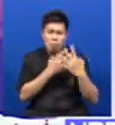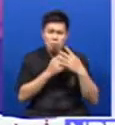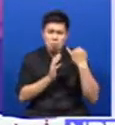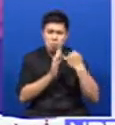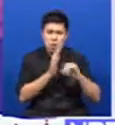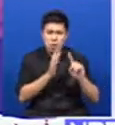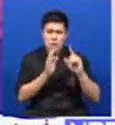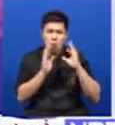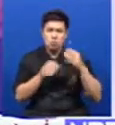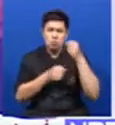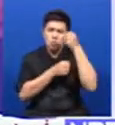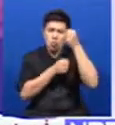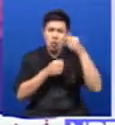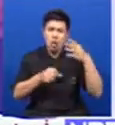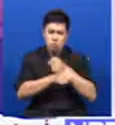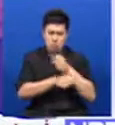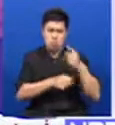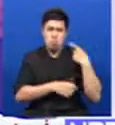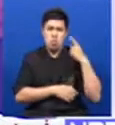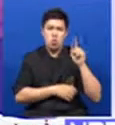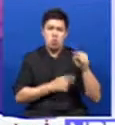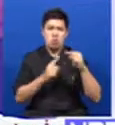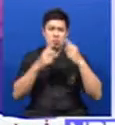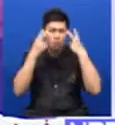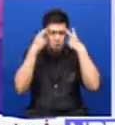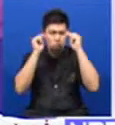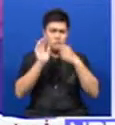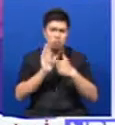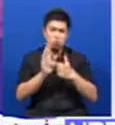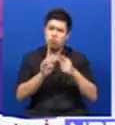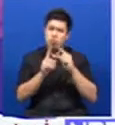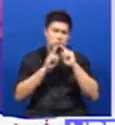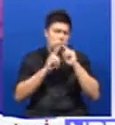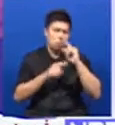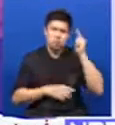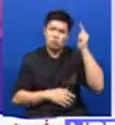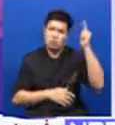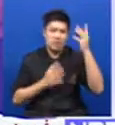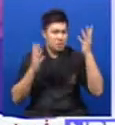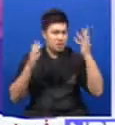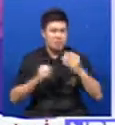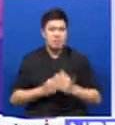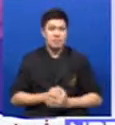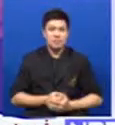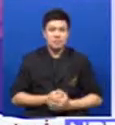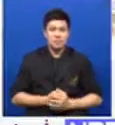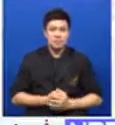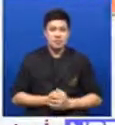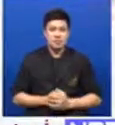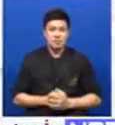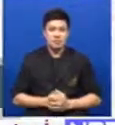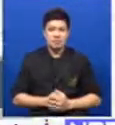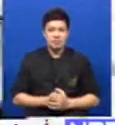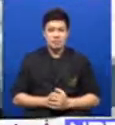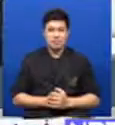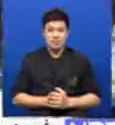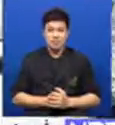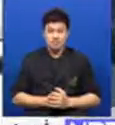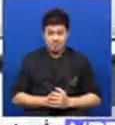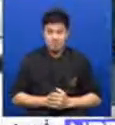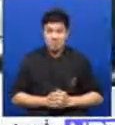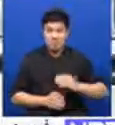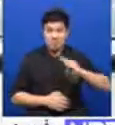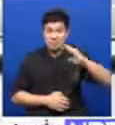เมืองได้ประโยชน์ขณะที่นายกรัฐมนตรีนยันว่าไม่มีการติดต่อกับพันตำรวจโททักษิณนาย